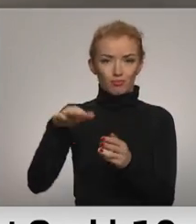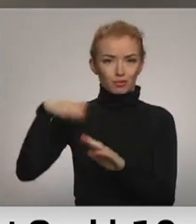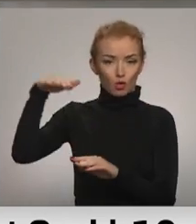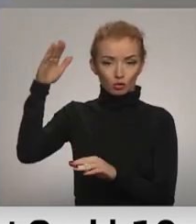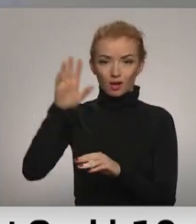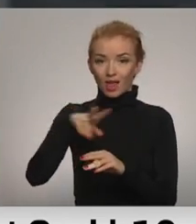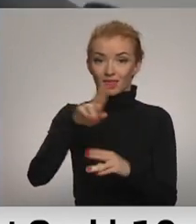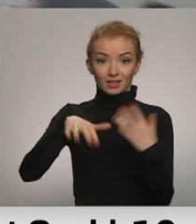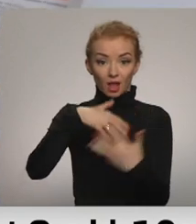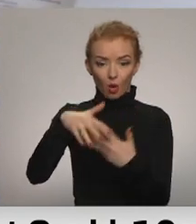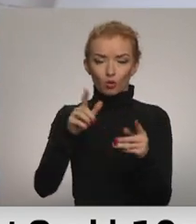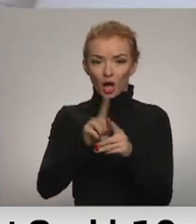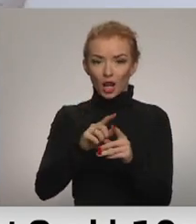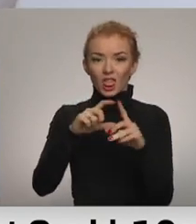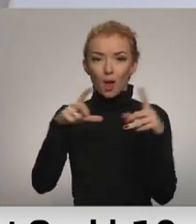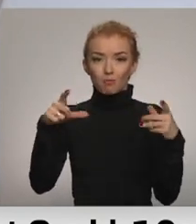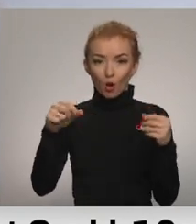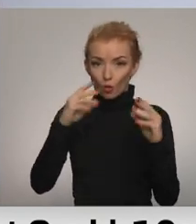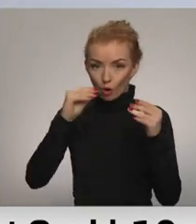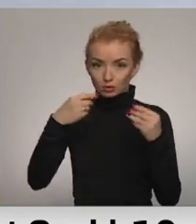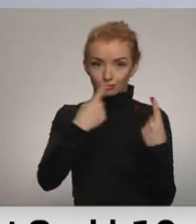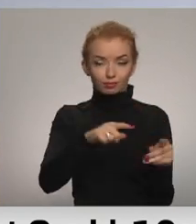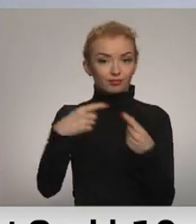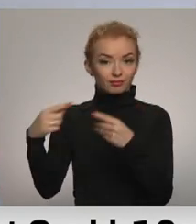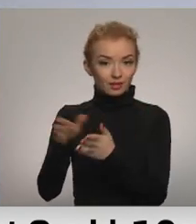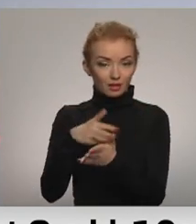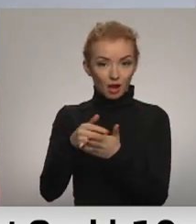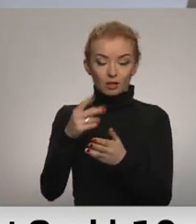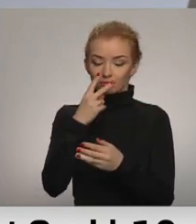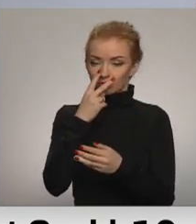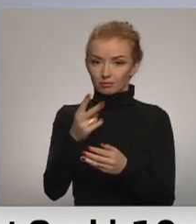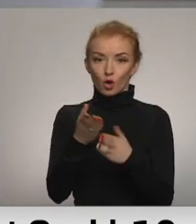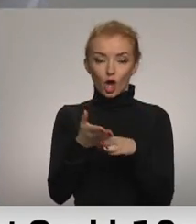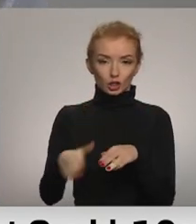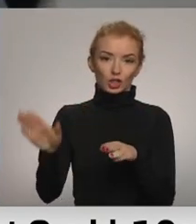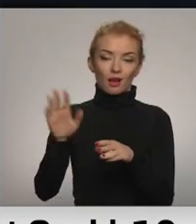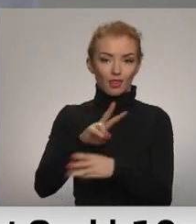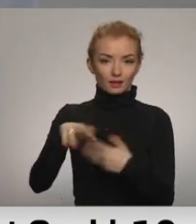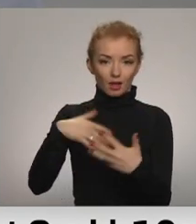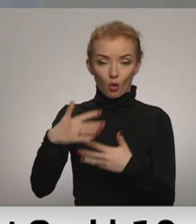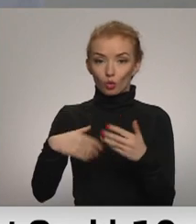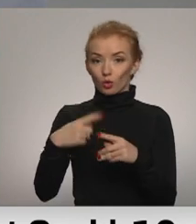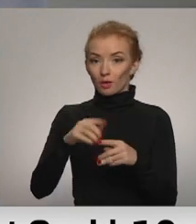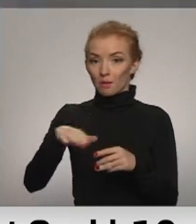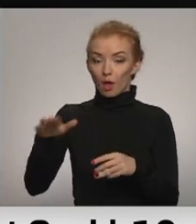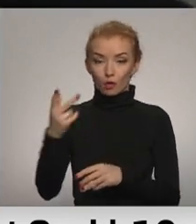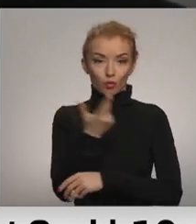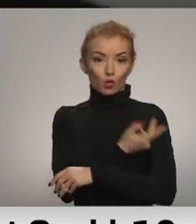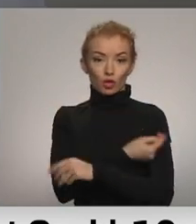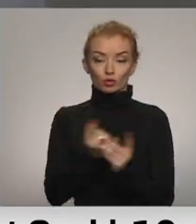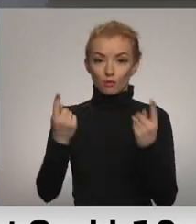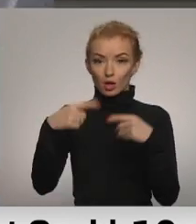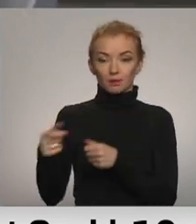to nesajauktu, arī iepakojums ir īpaši marķēts un izskatās atšķirīgi no pieaugušo vakcīnas. Bērnu potēšanai